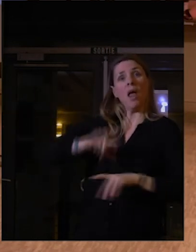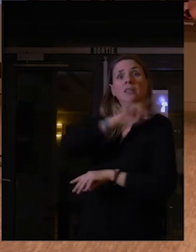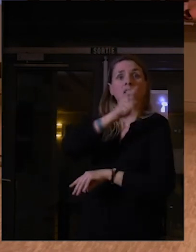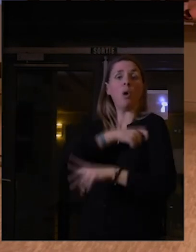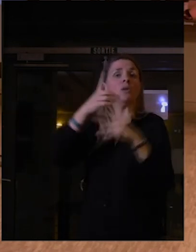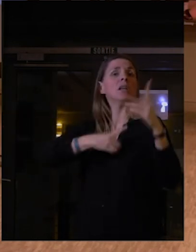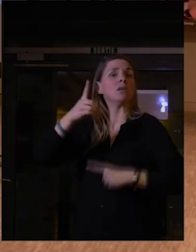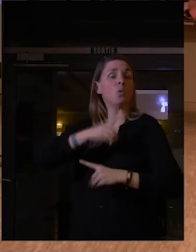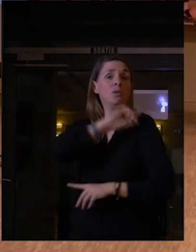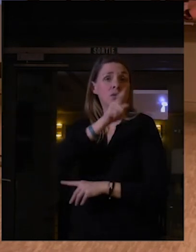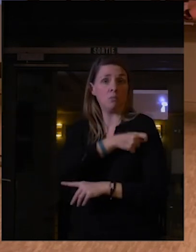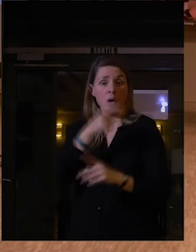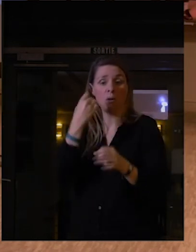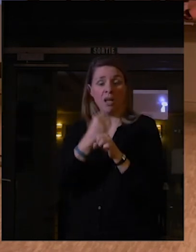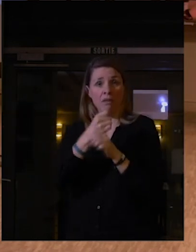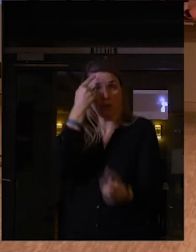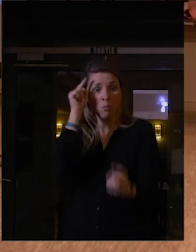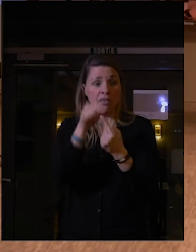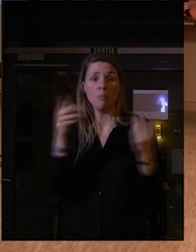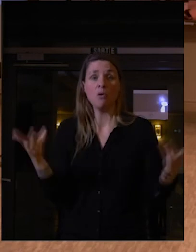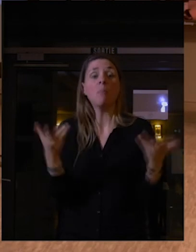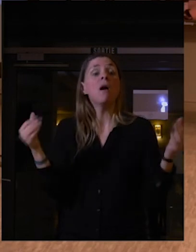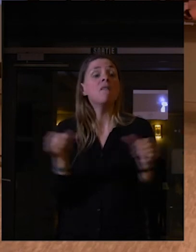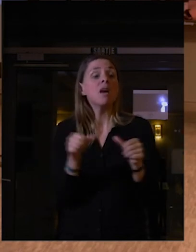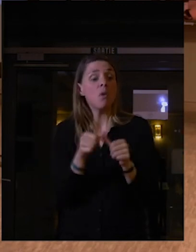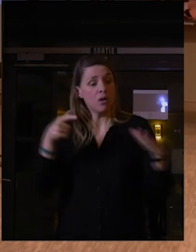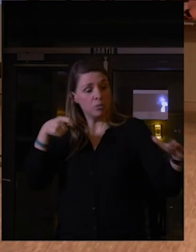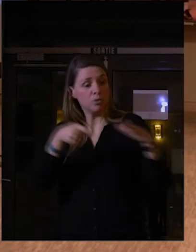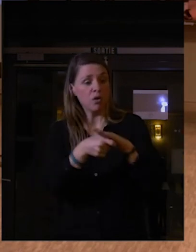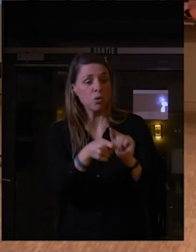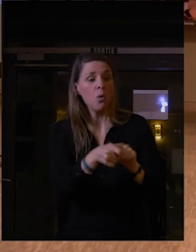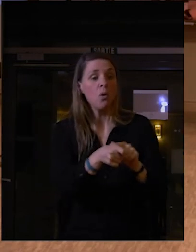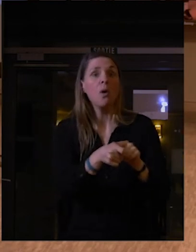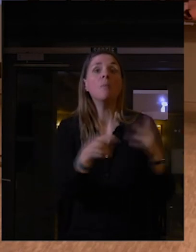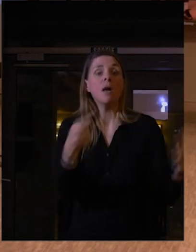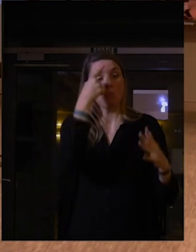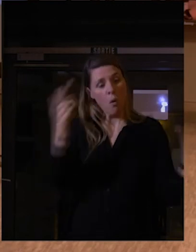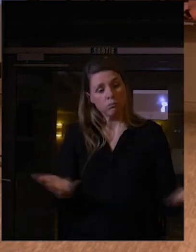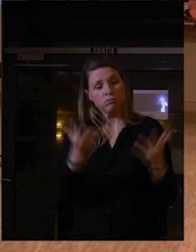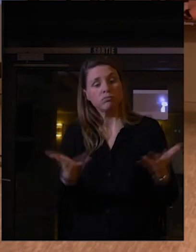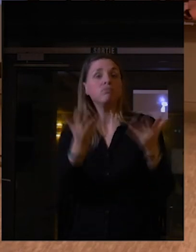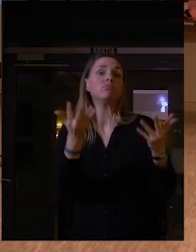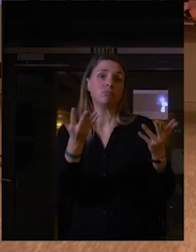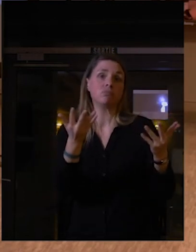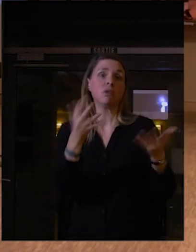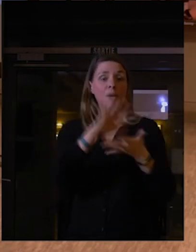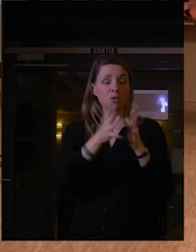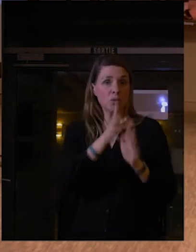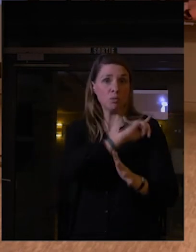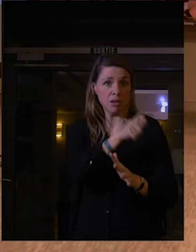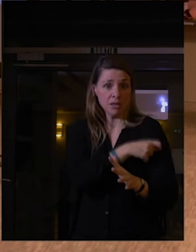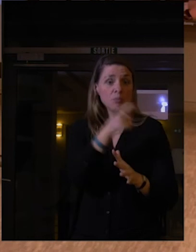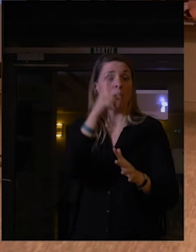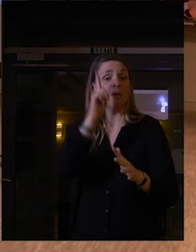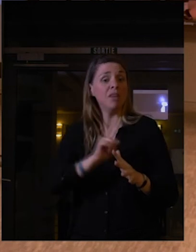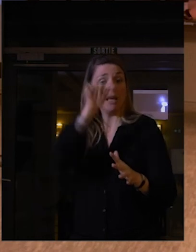direction des sports sur qu'est-ce que vous faites. On vous donne une subvention, ok, mais qu'est-ce que vous faites pour favoriser, et notamment sur les assos sportives, l'égalité